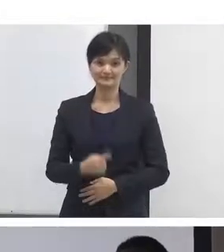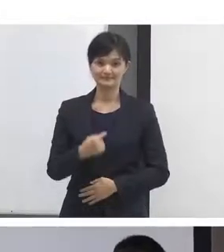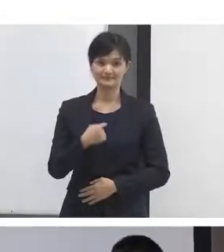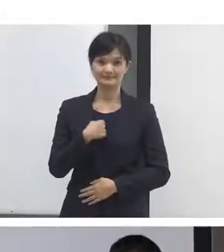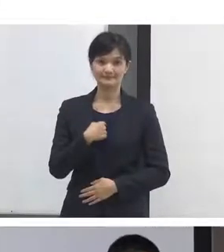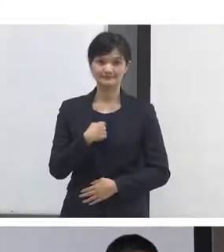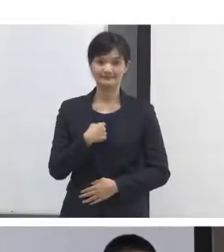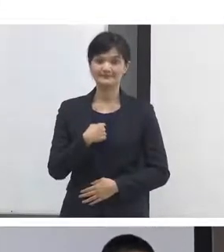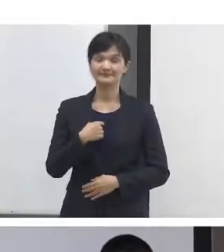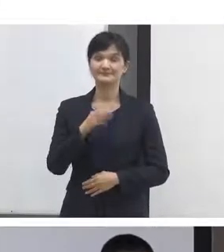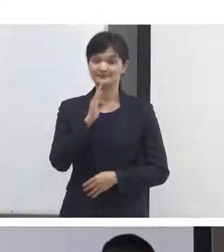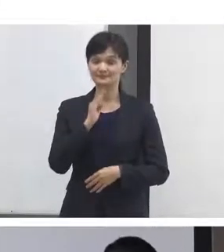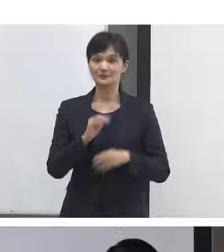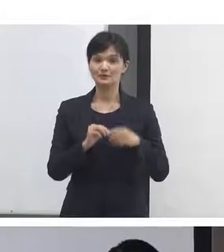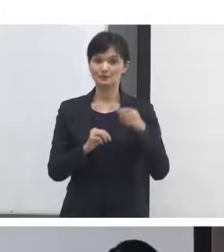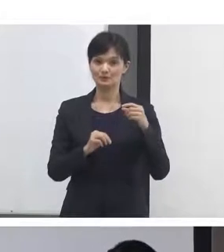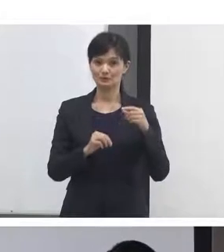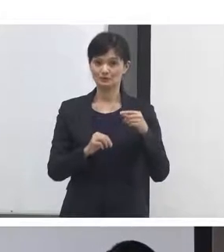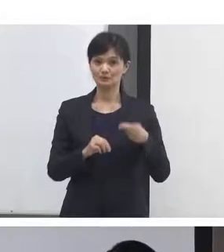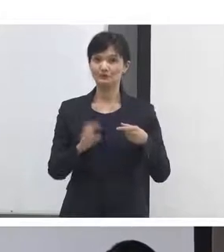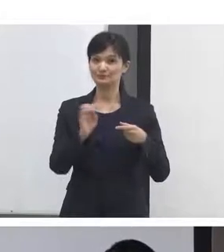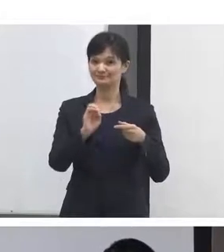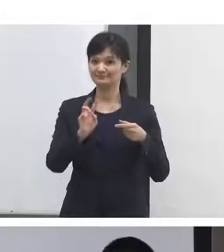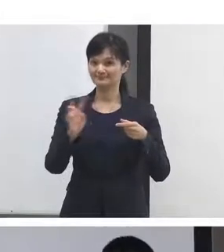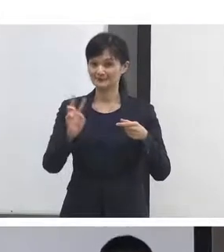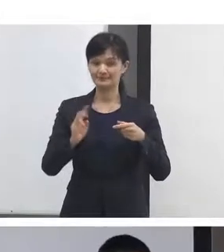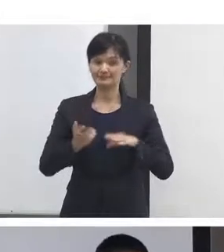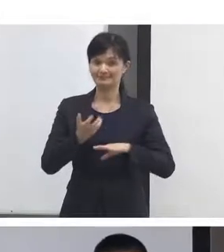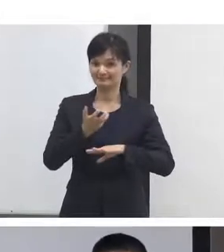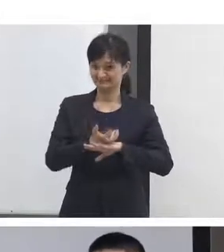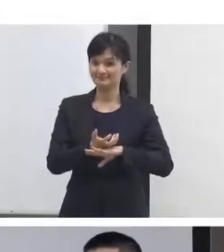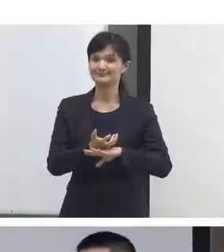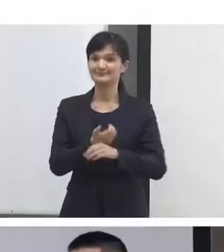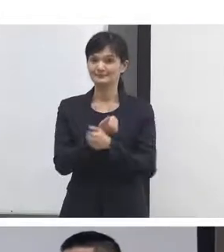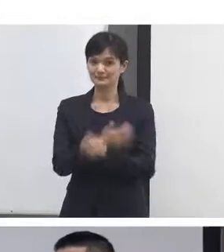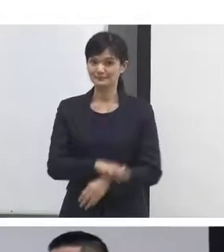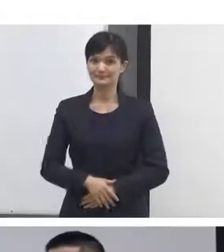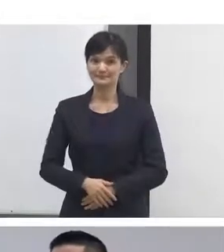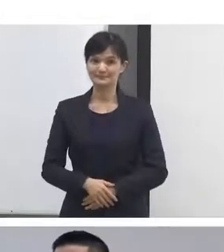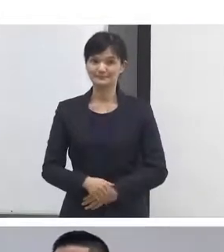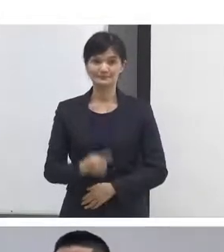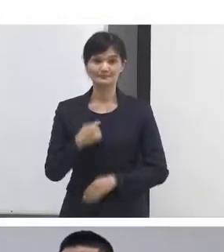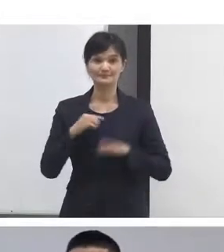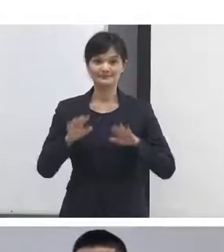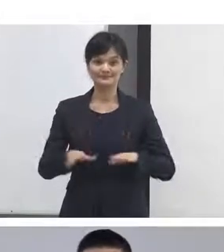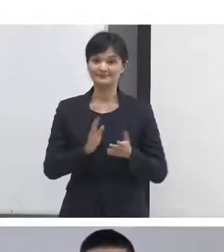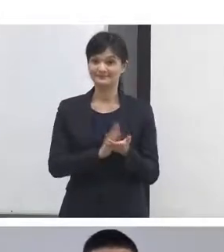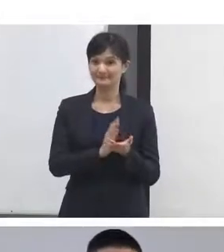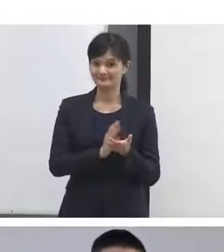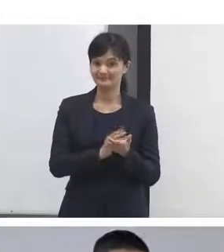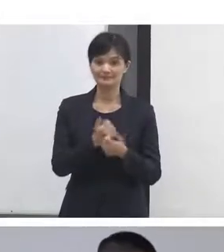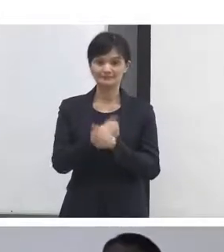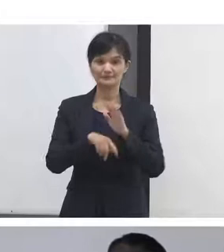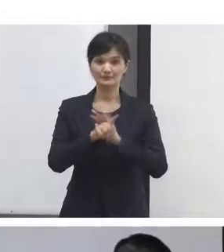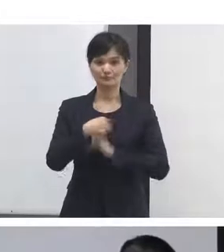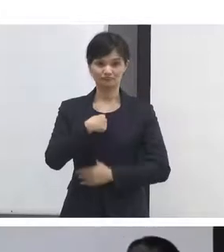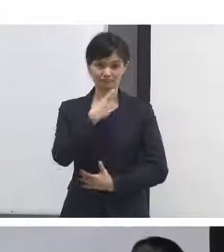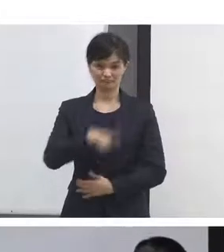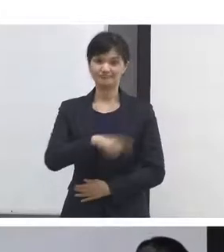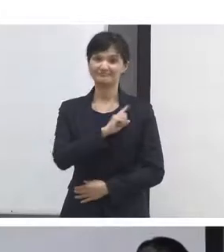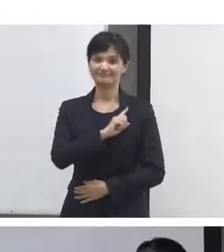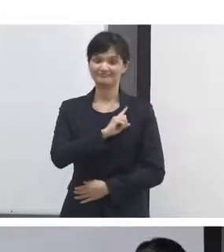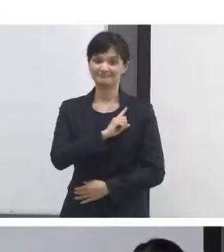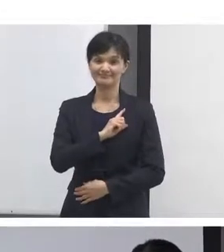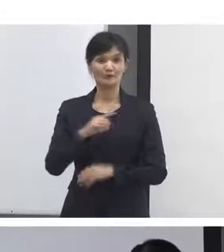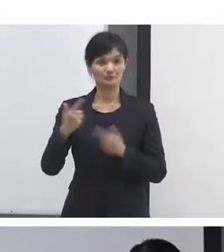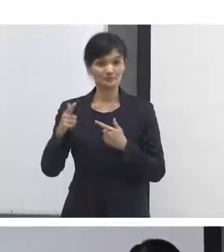是 G0V 的贡献者。那我今天要讲的东西呢，就是代表我自己啦。那请大家不要说 G0V 代表由之浩，没有